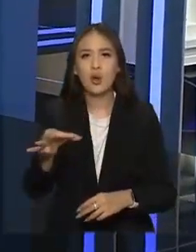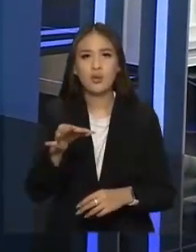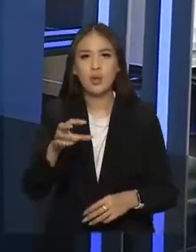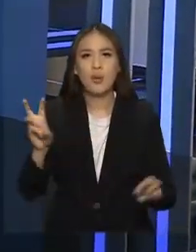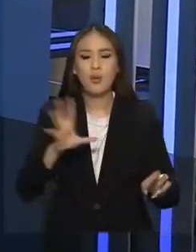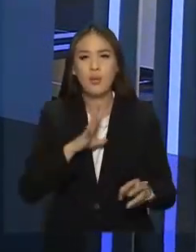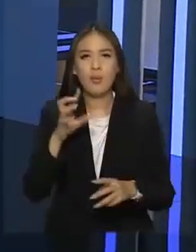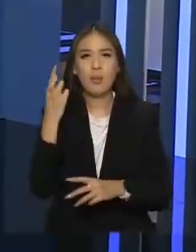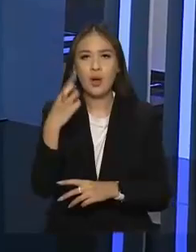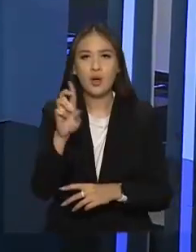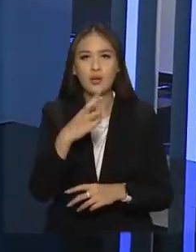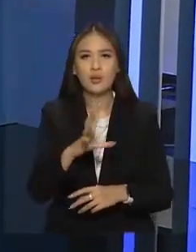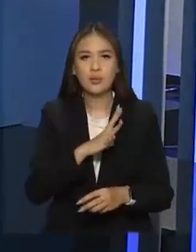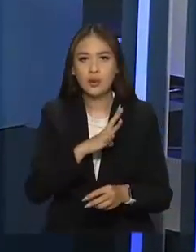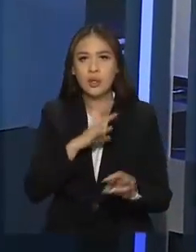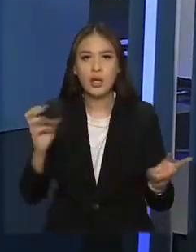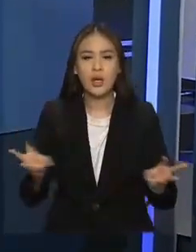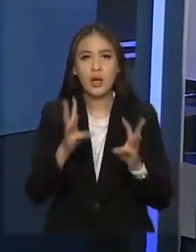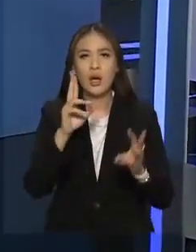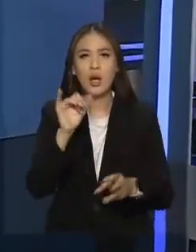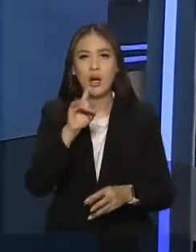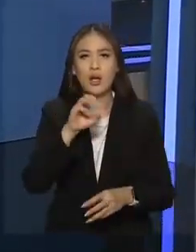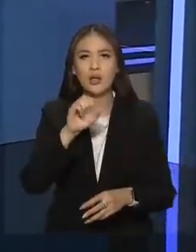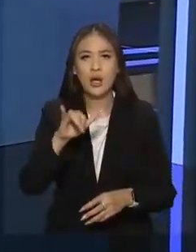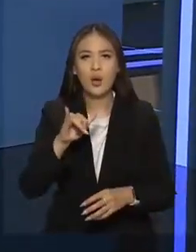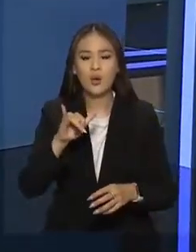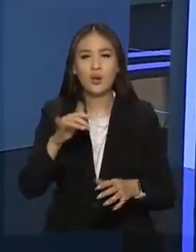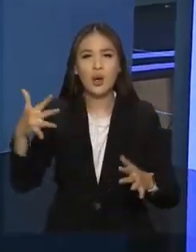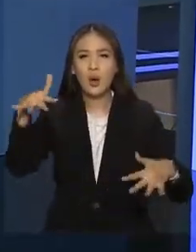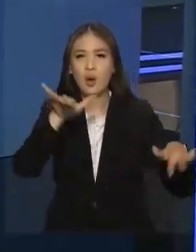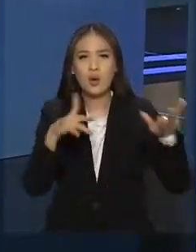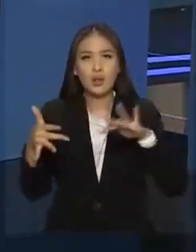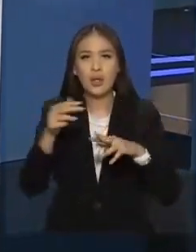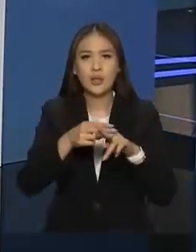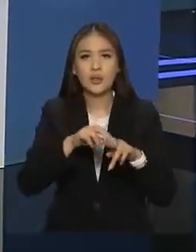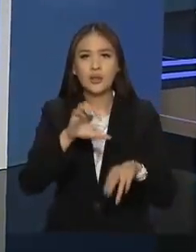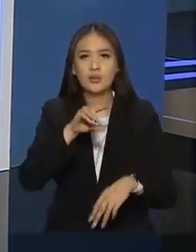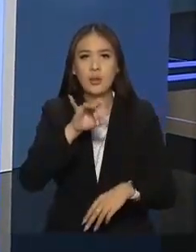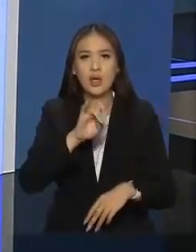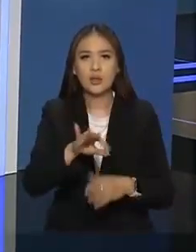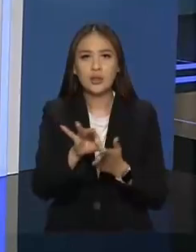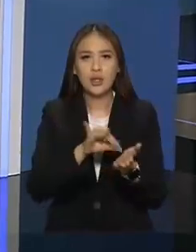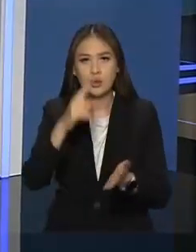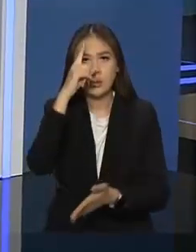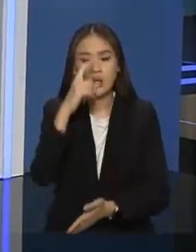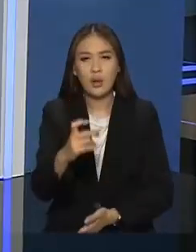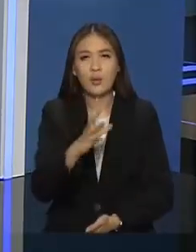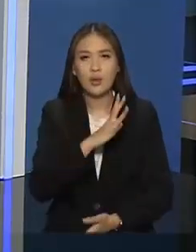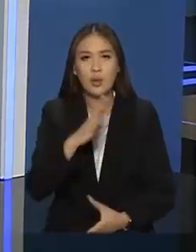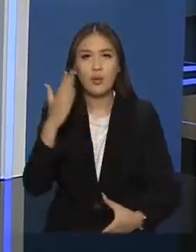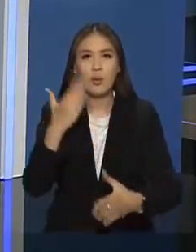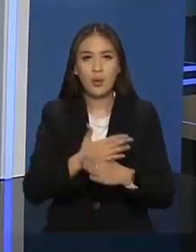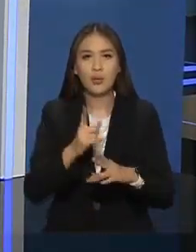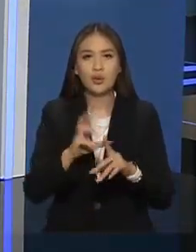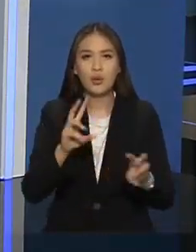вспыхнул лесной массив на горе коротау вовремя сработала система Smart которая подала сигнал благодаря чему